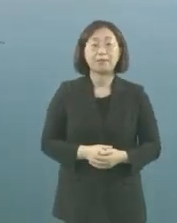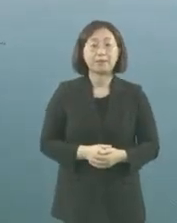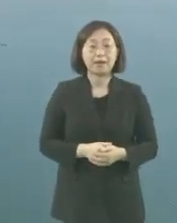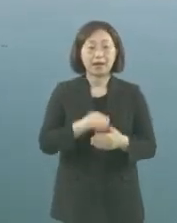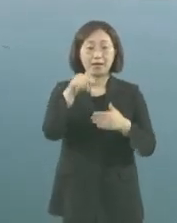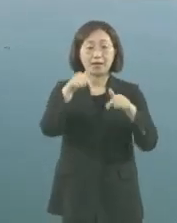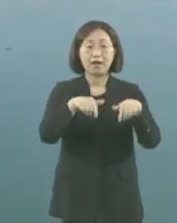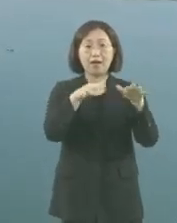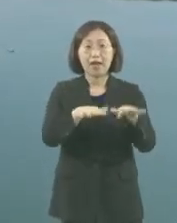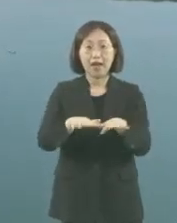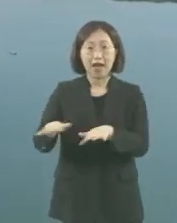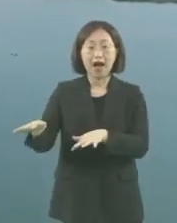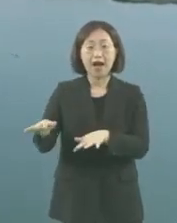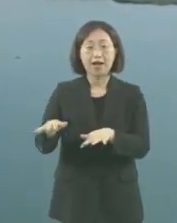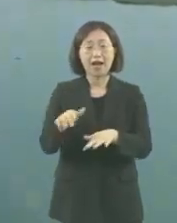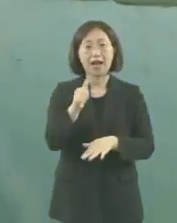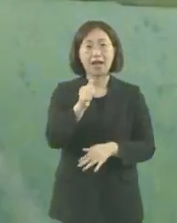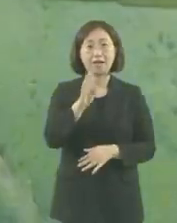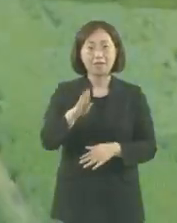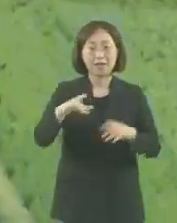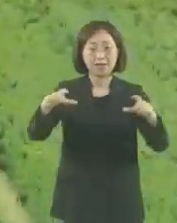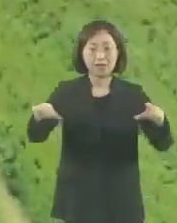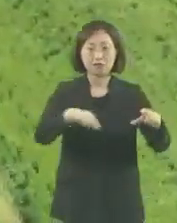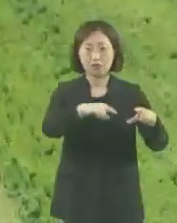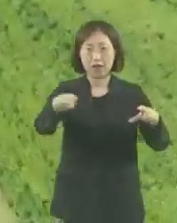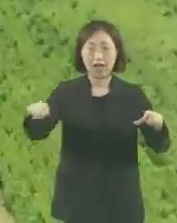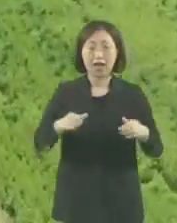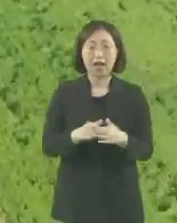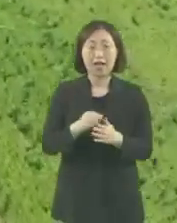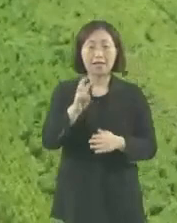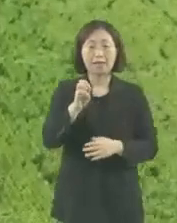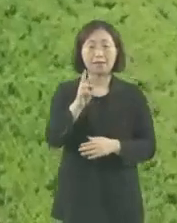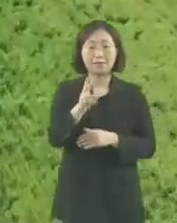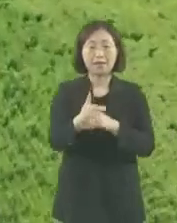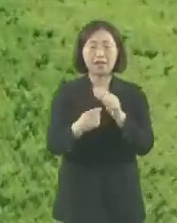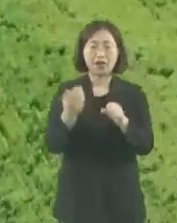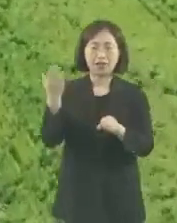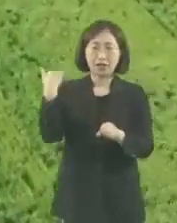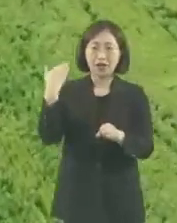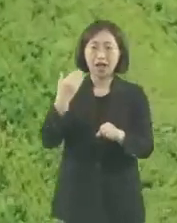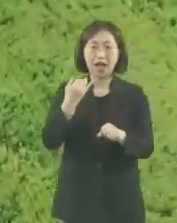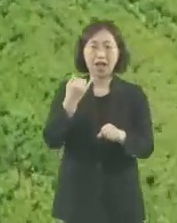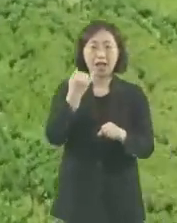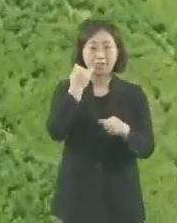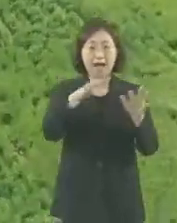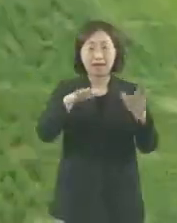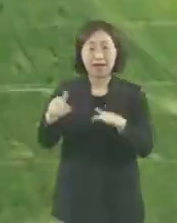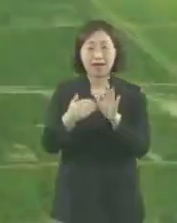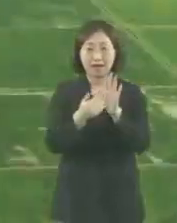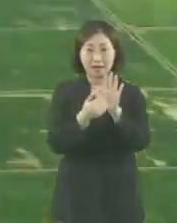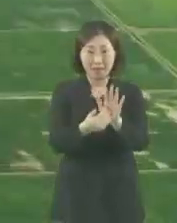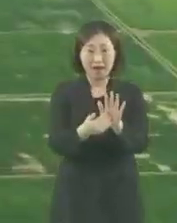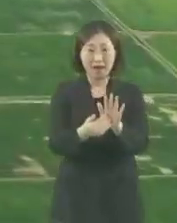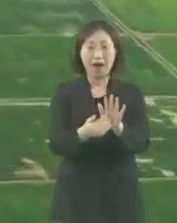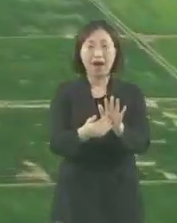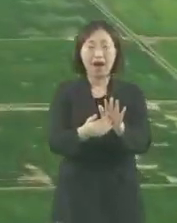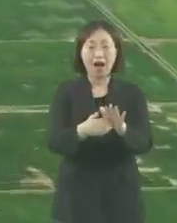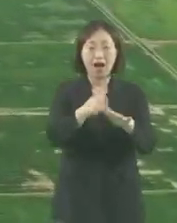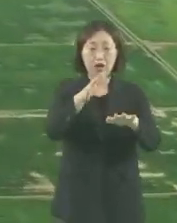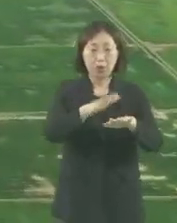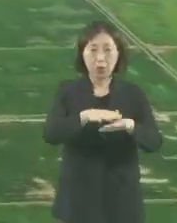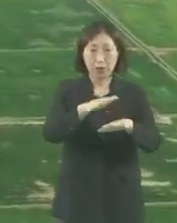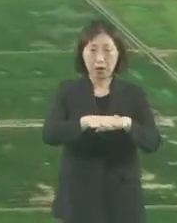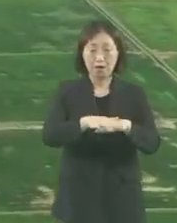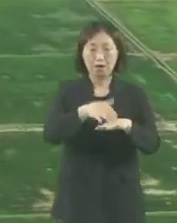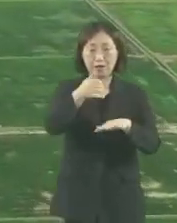서해안 AB지구 분암호 근처 광활한 간척지. 30여 년 전 바다를 막아 인공호수와 농경지를 만들어 철새와